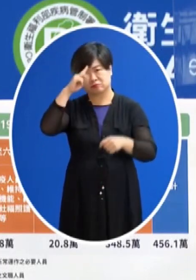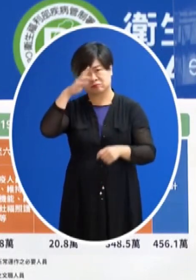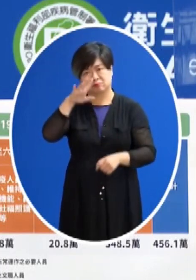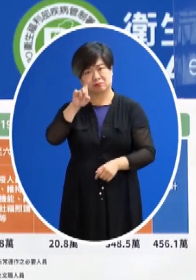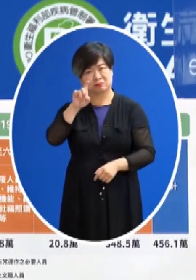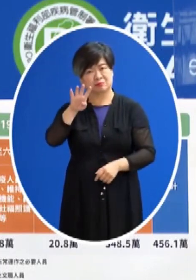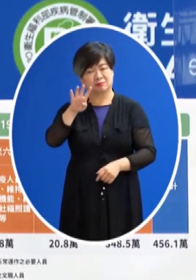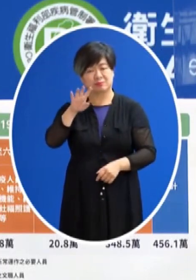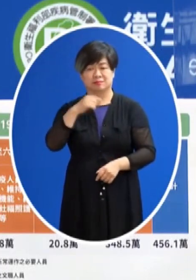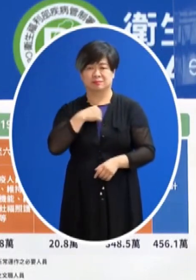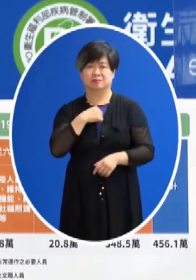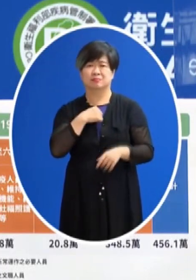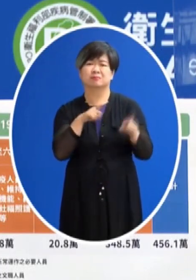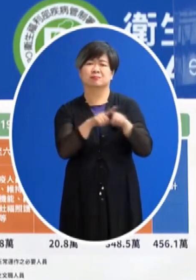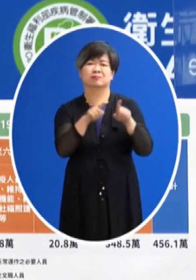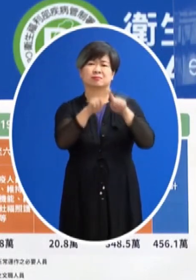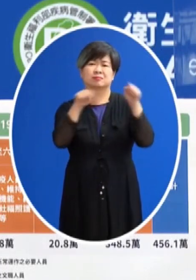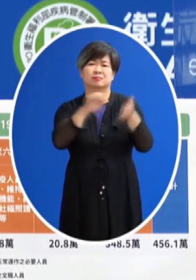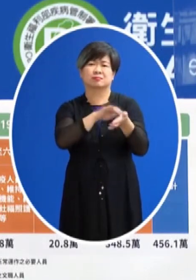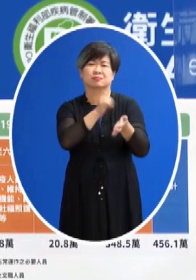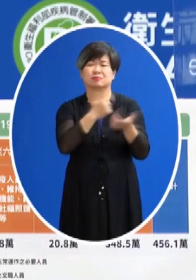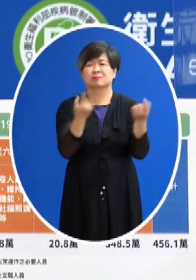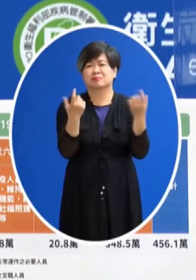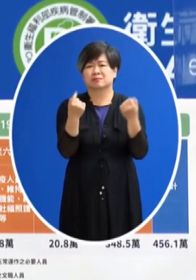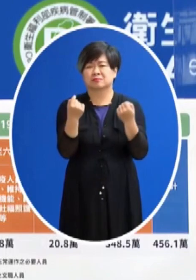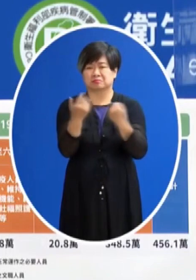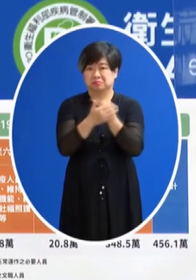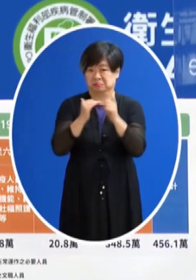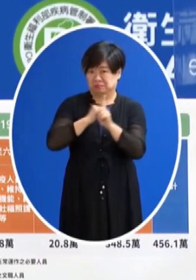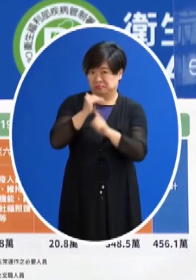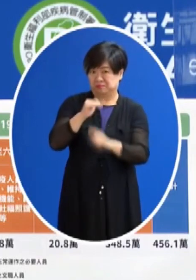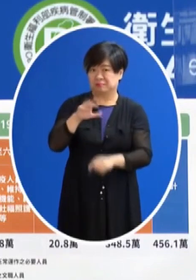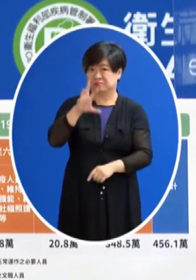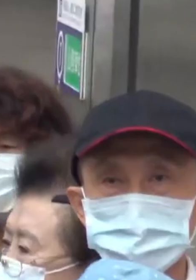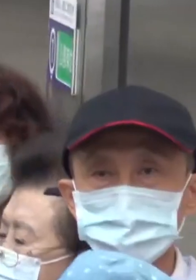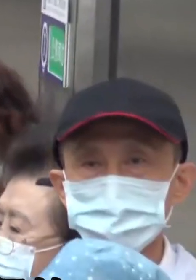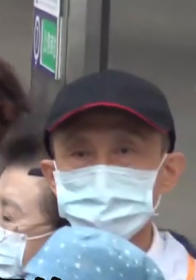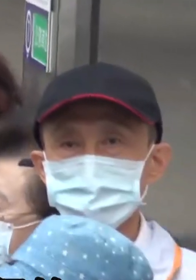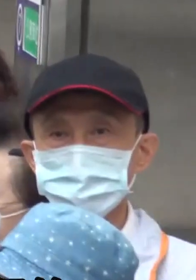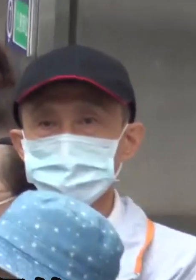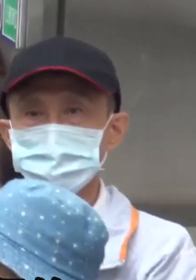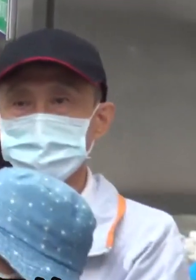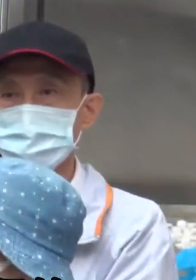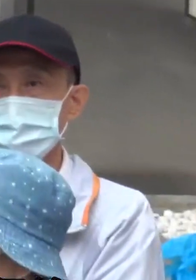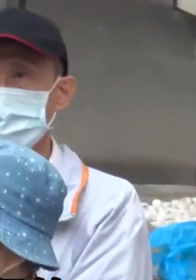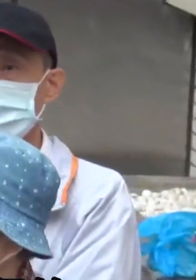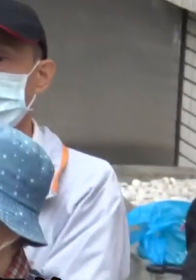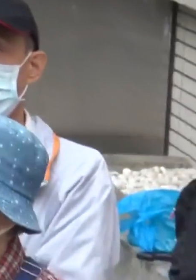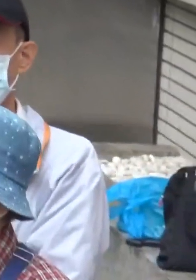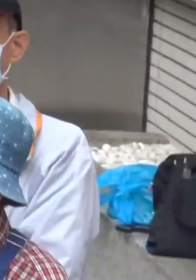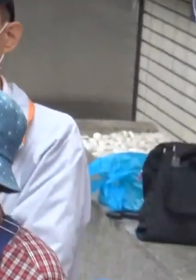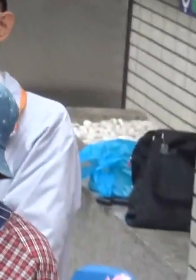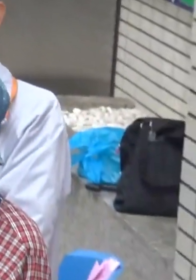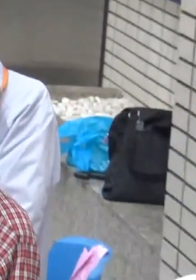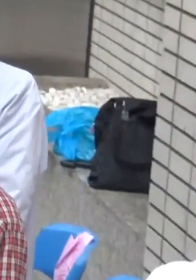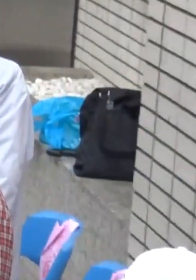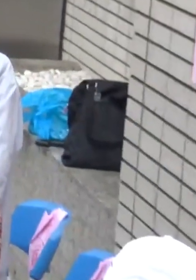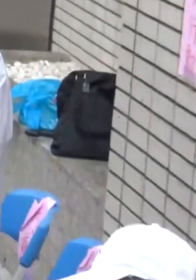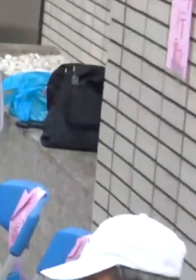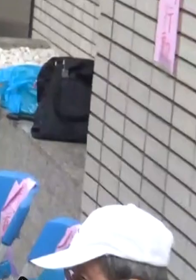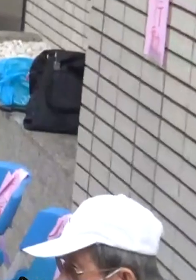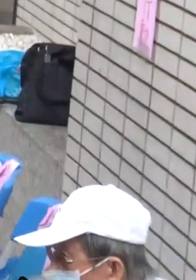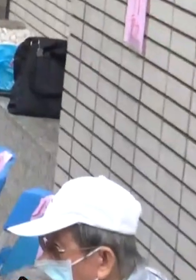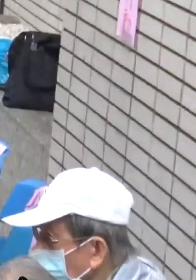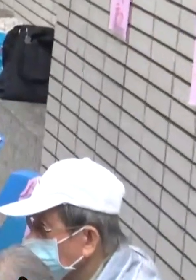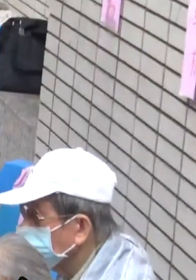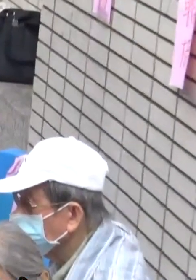14天，我跟张教授可能都有86%以上的保护力了哈。 符合 COVID-19 疫苗第八类的65岁以上长